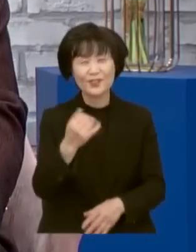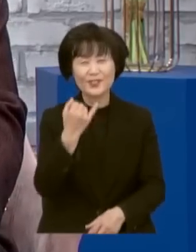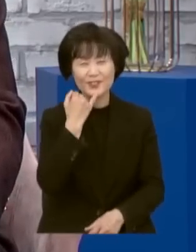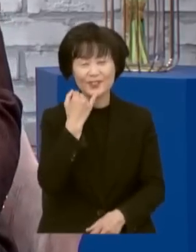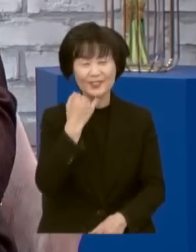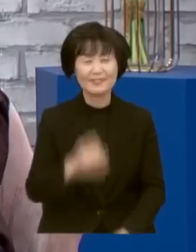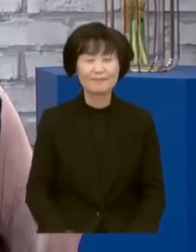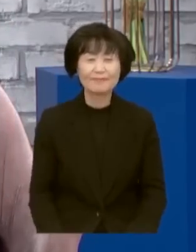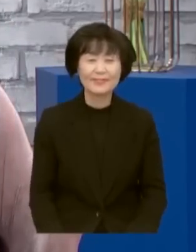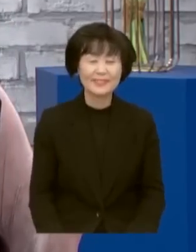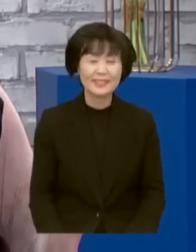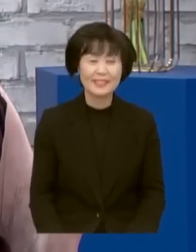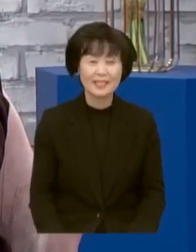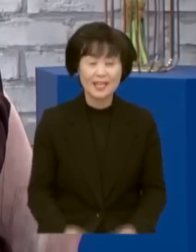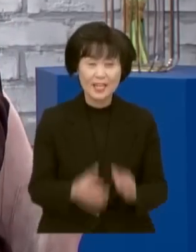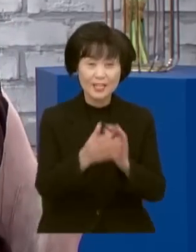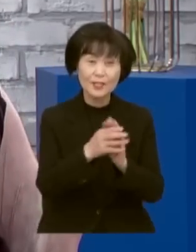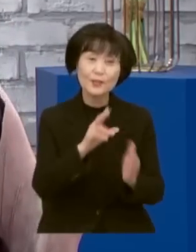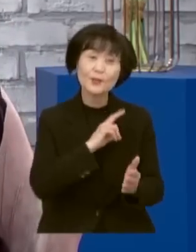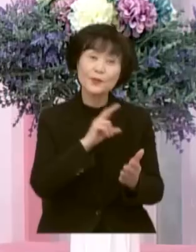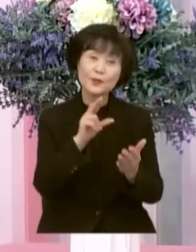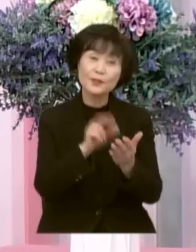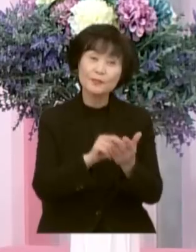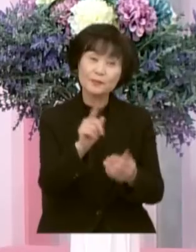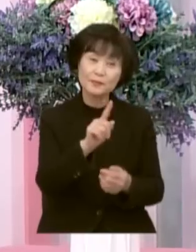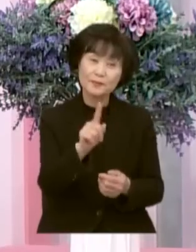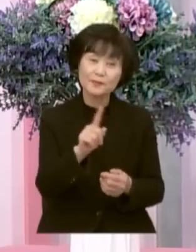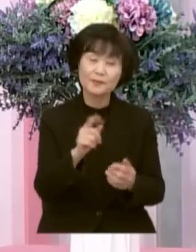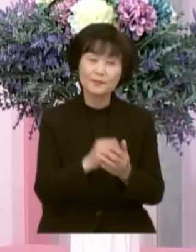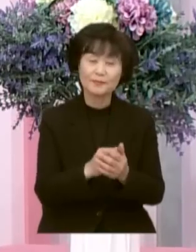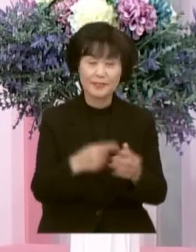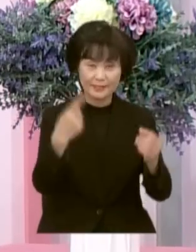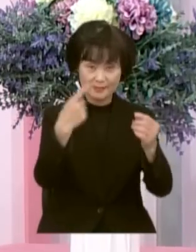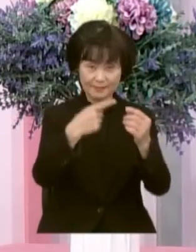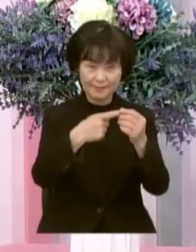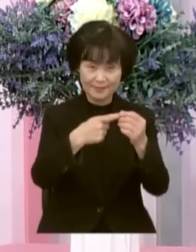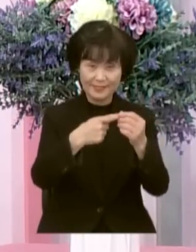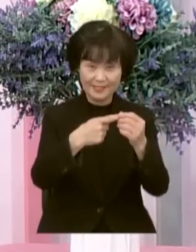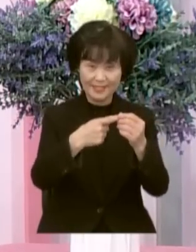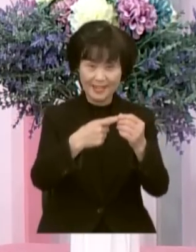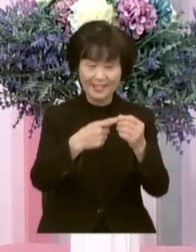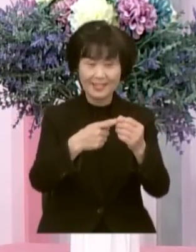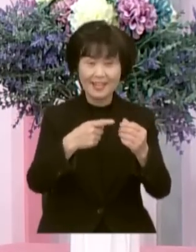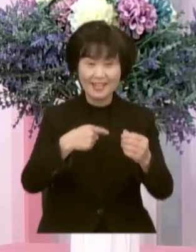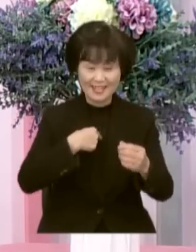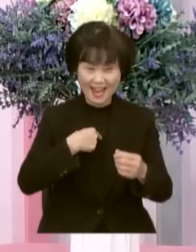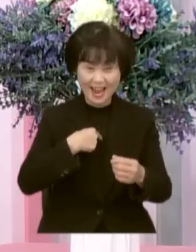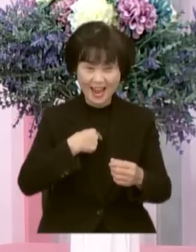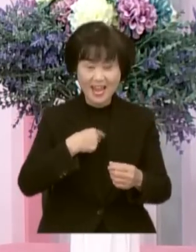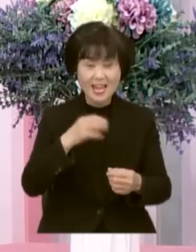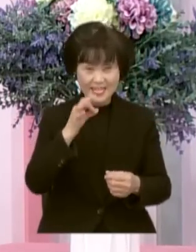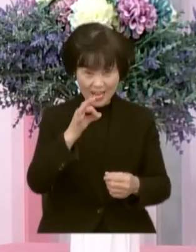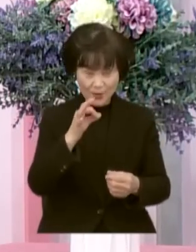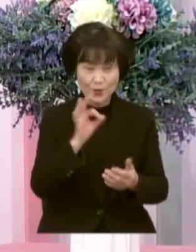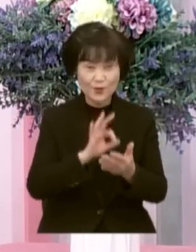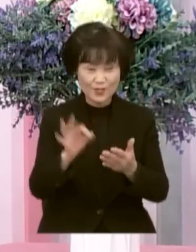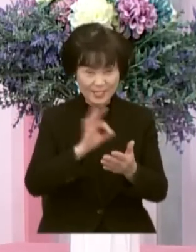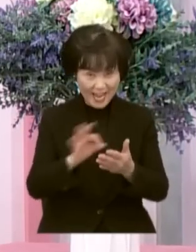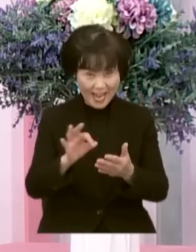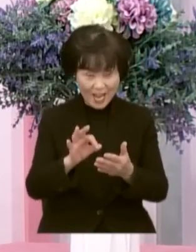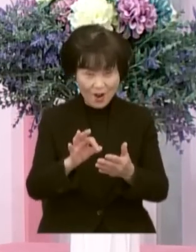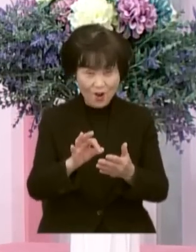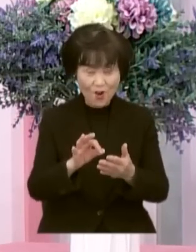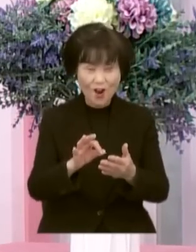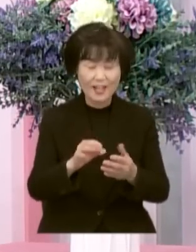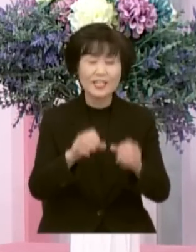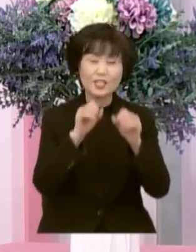기도 제목이 없줄게. 네. 네. 첫 번째 기도 제목은 네. 저 자비량 선교사입니다. 텐트 메이커